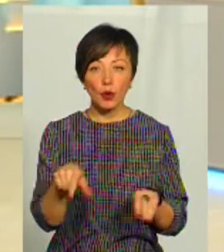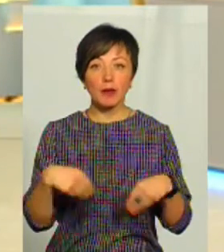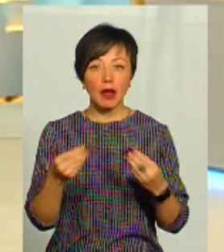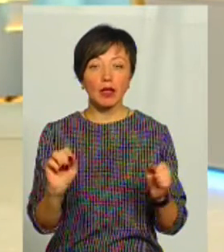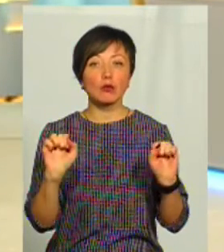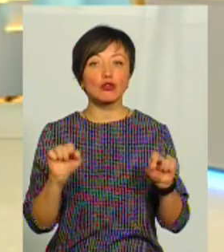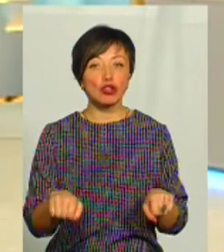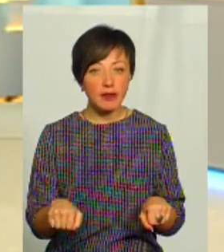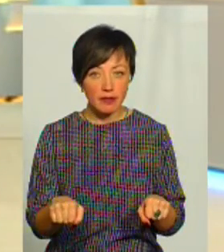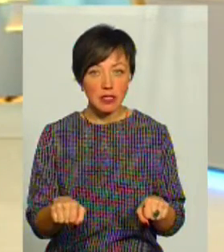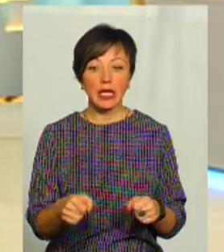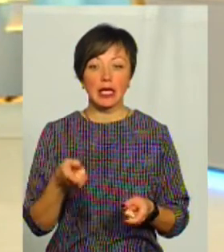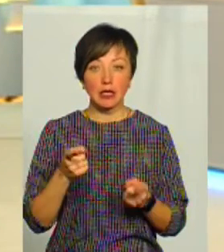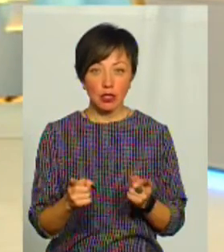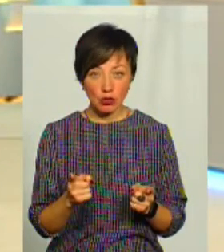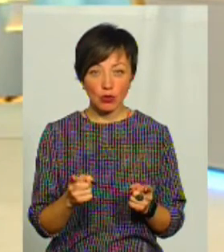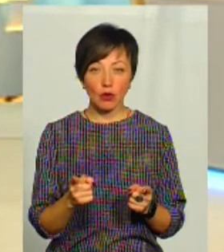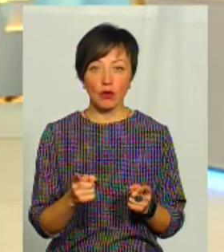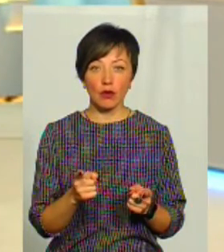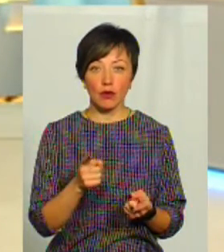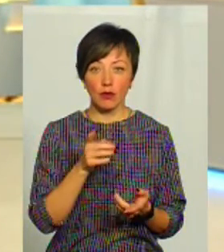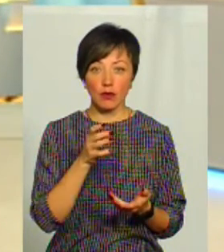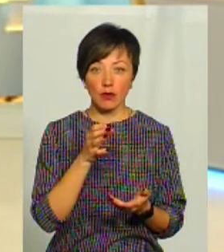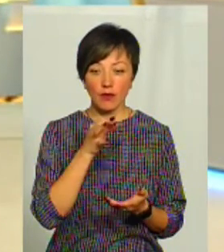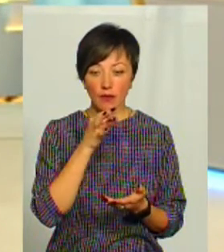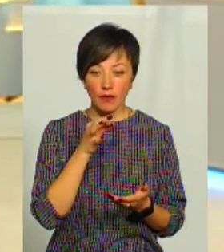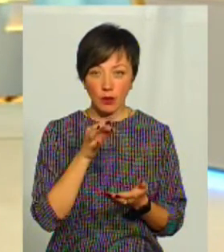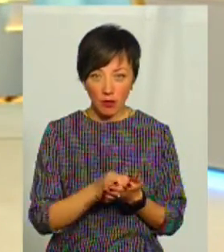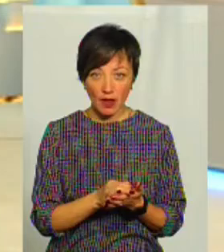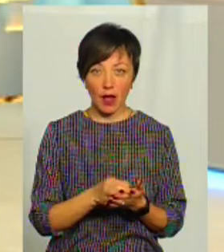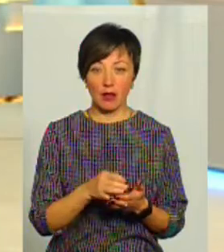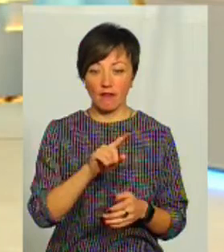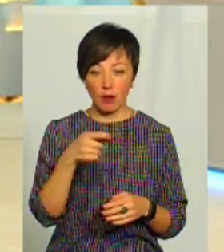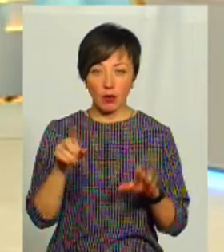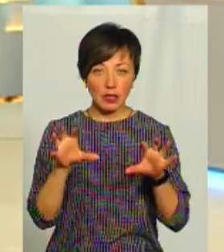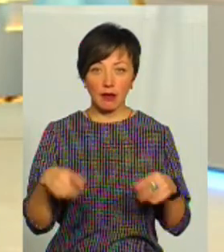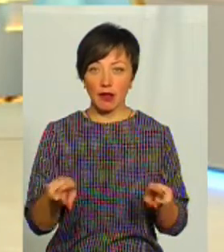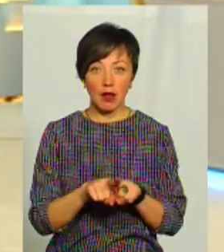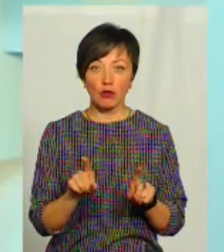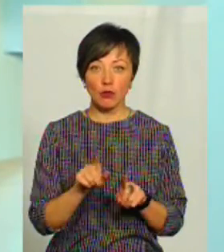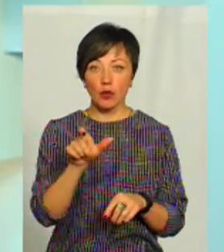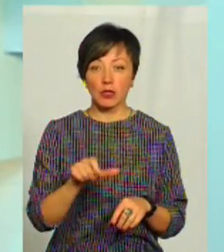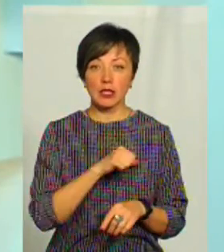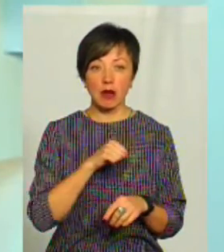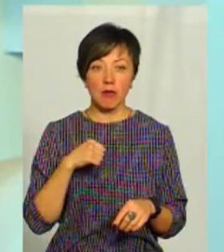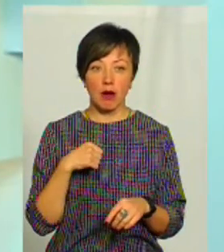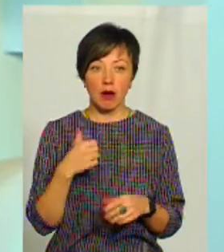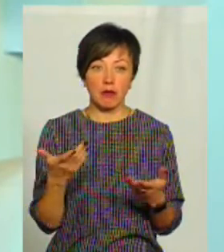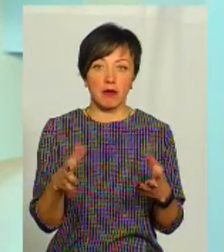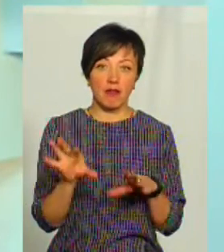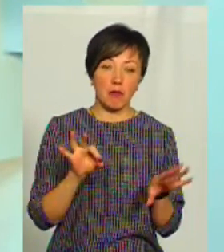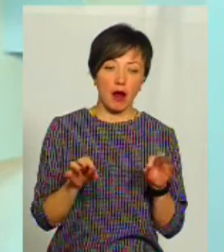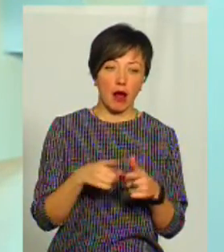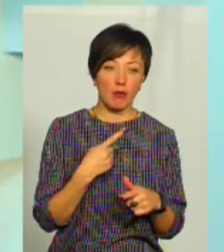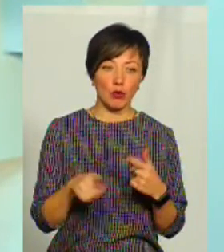дати можливість дійсно відповідати вимогам цього законодавства, а не так, щоб людина сама була перед